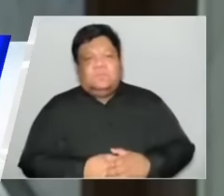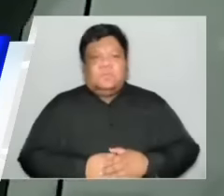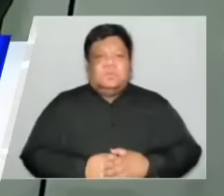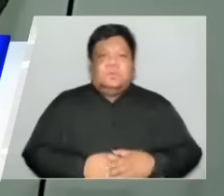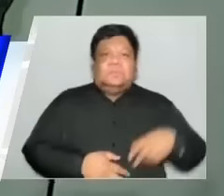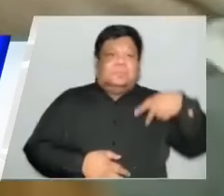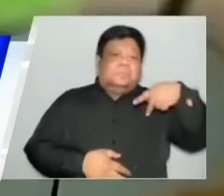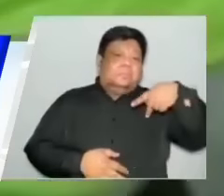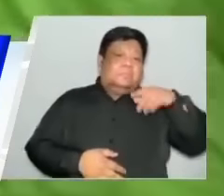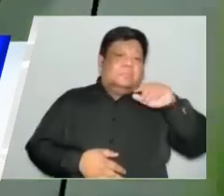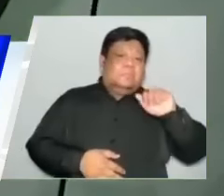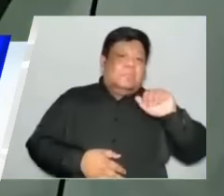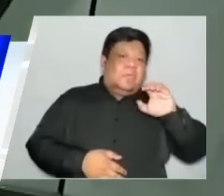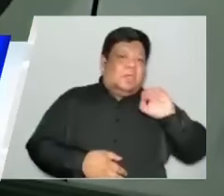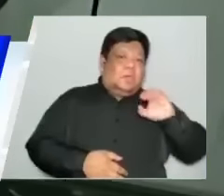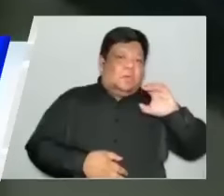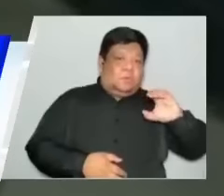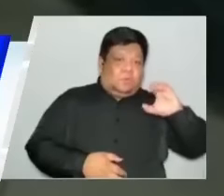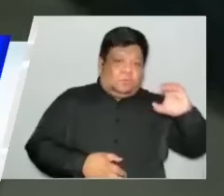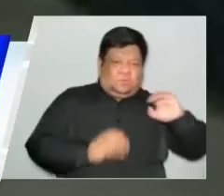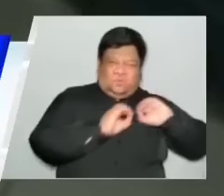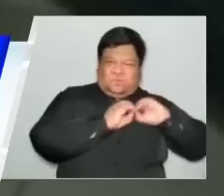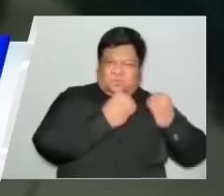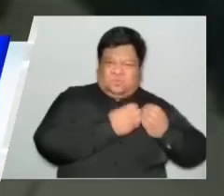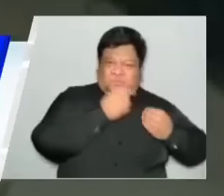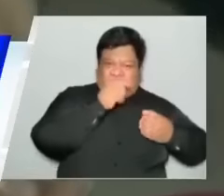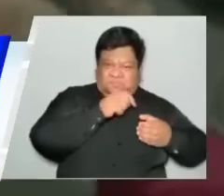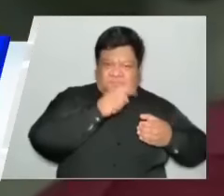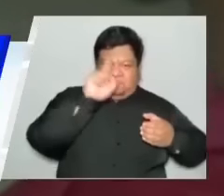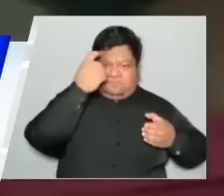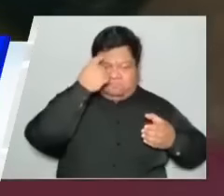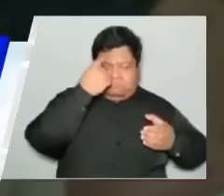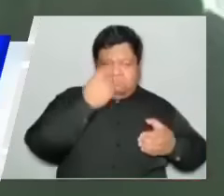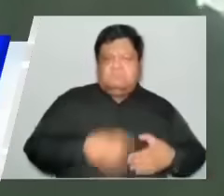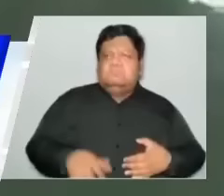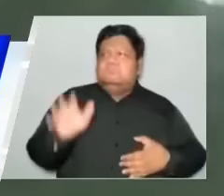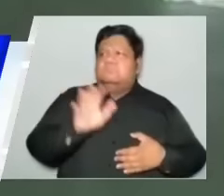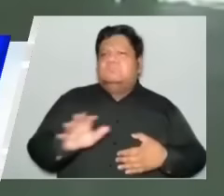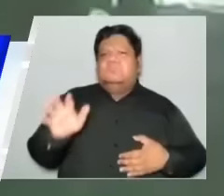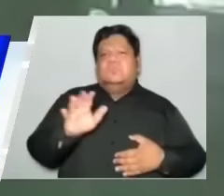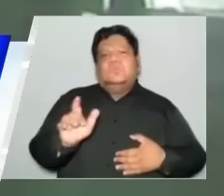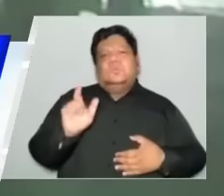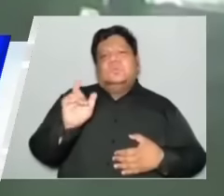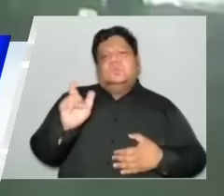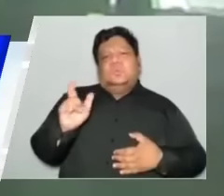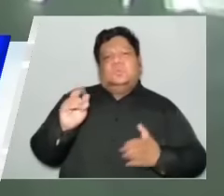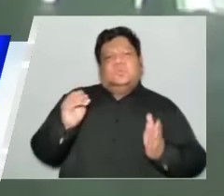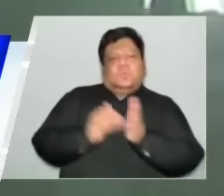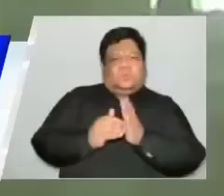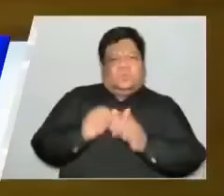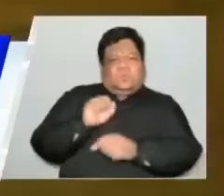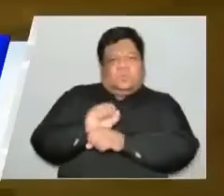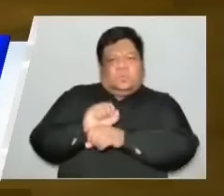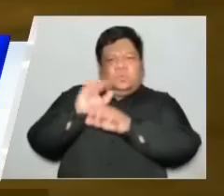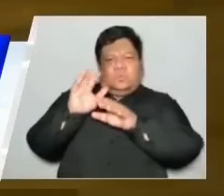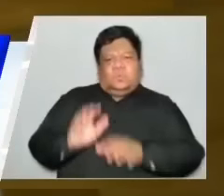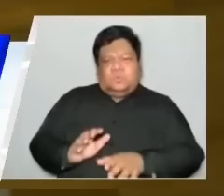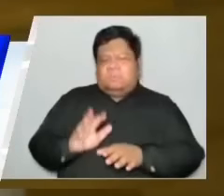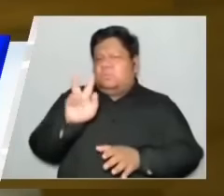PAOC, mahigit 20,000 dayuhang Pogo worker ang mapapaalis ng bansa kasunod ng Pogo ban